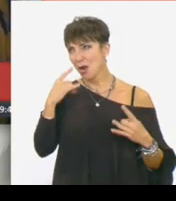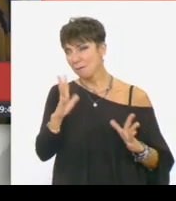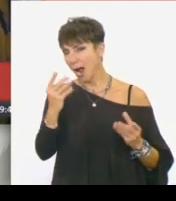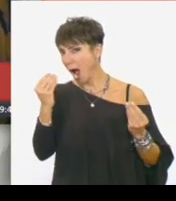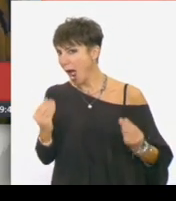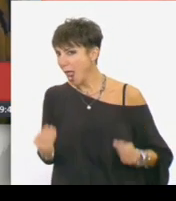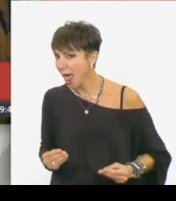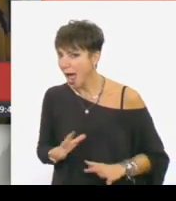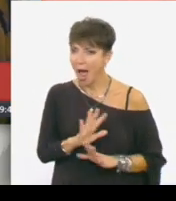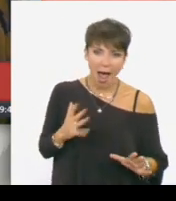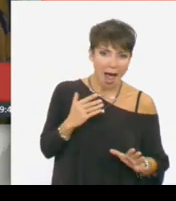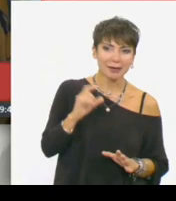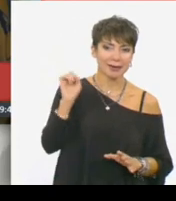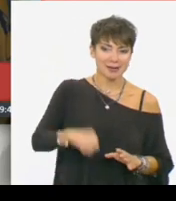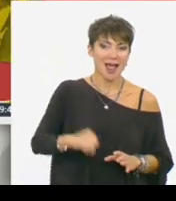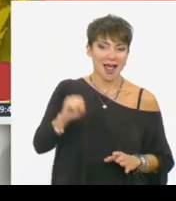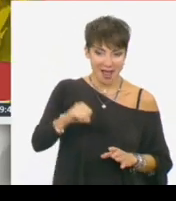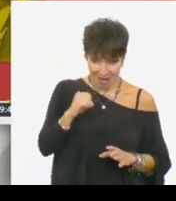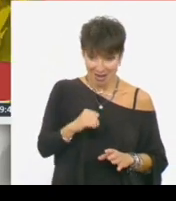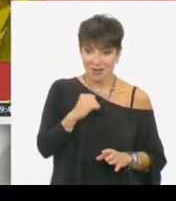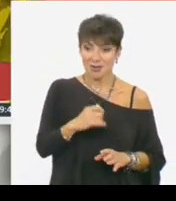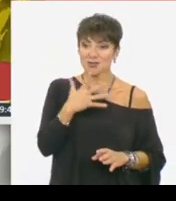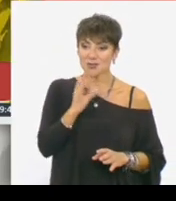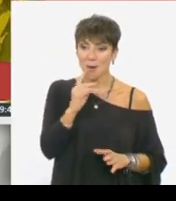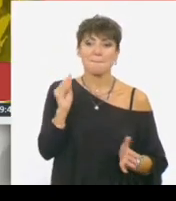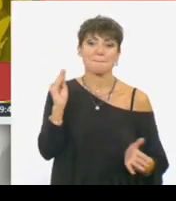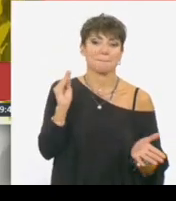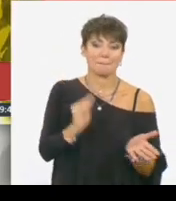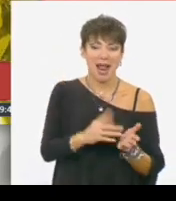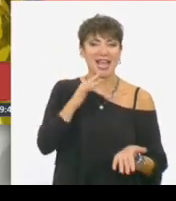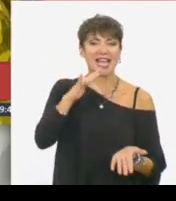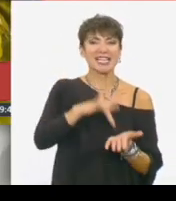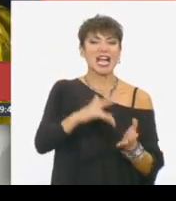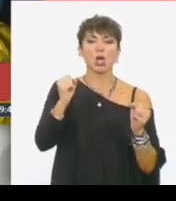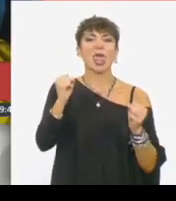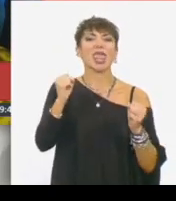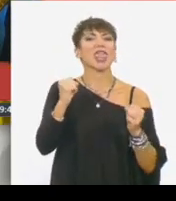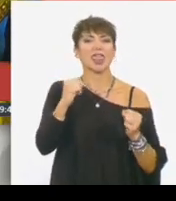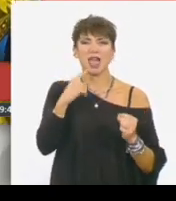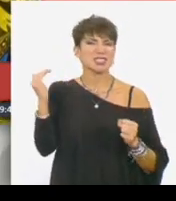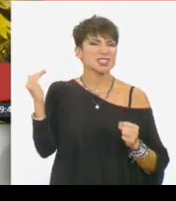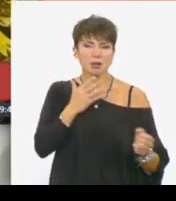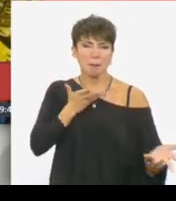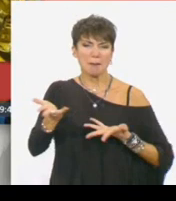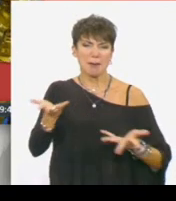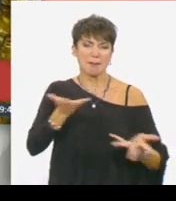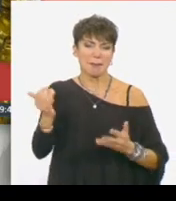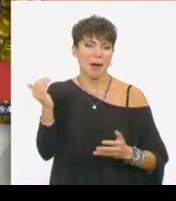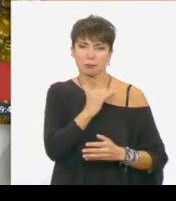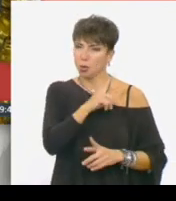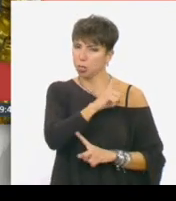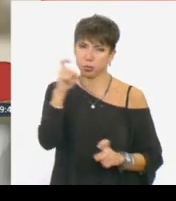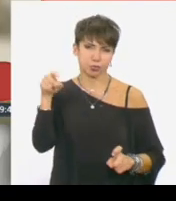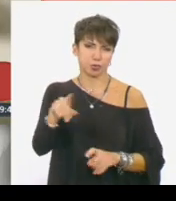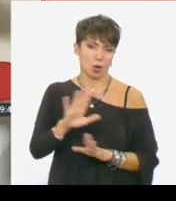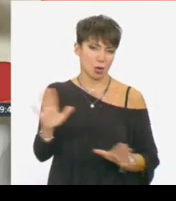καλά και γιατί για ακόμα μία φορά το προσωπικό του κέντρου υγείας ανταποκρίθηκε σε ένα ακόμα δύσκολο